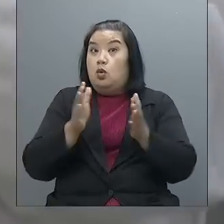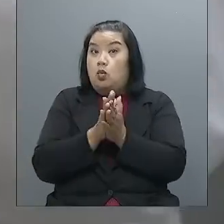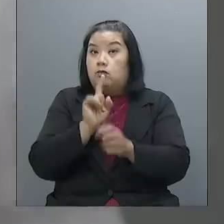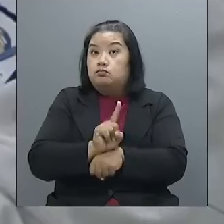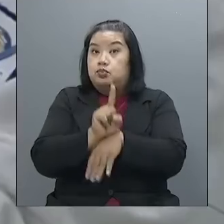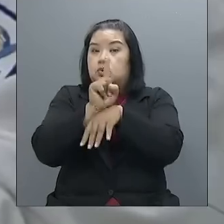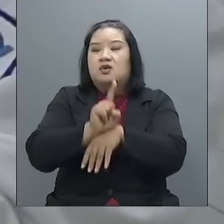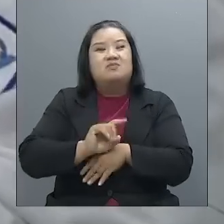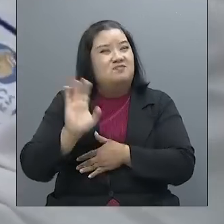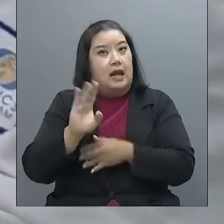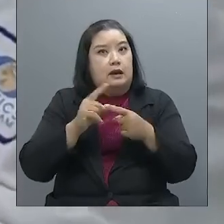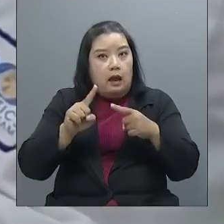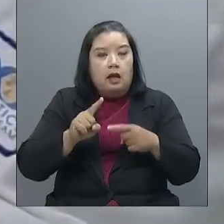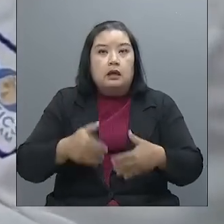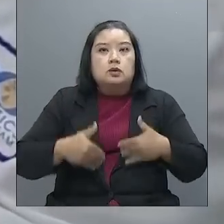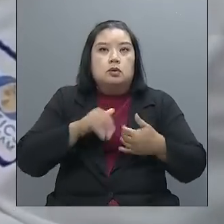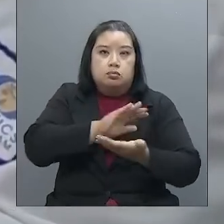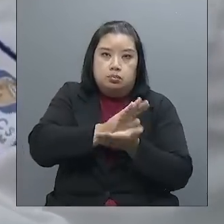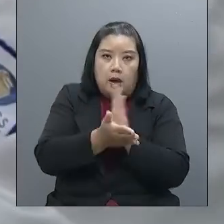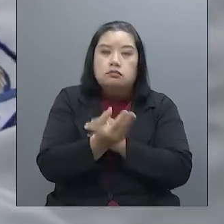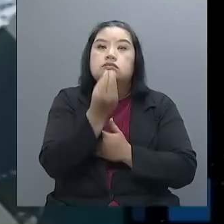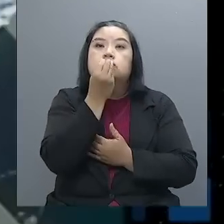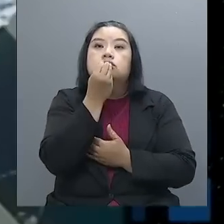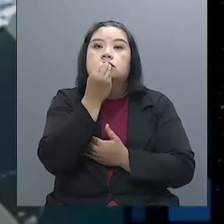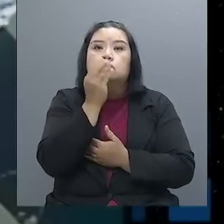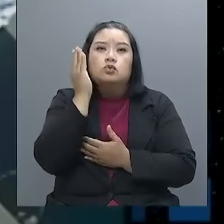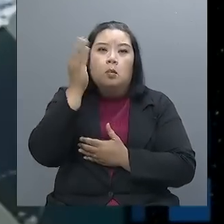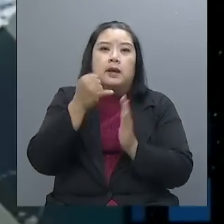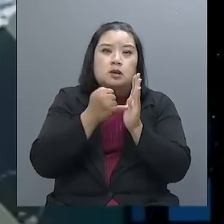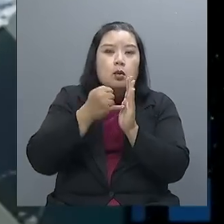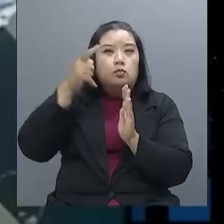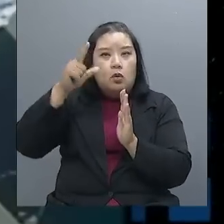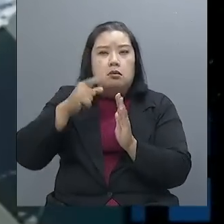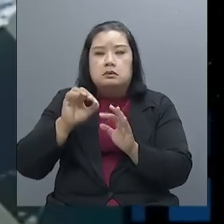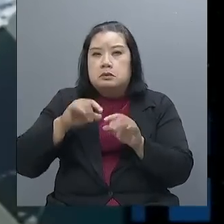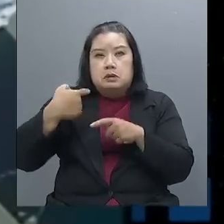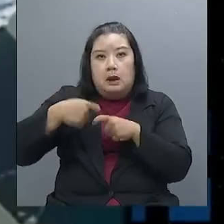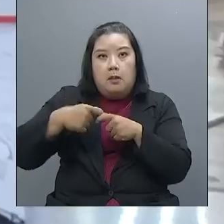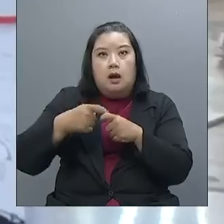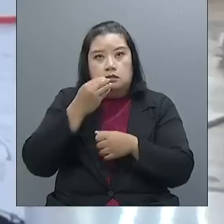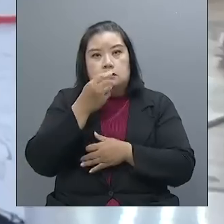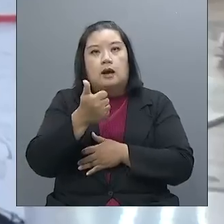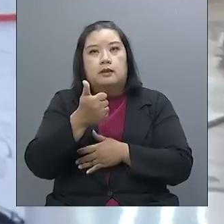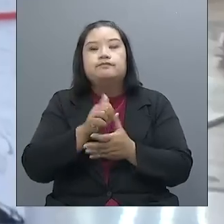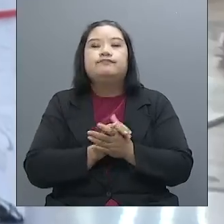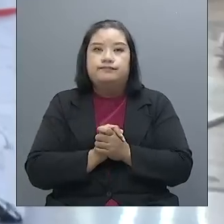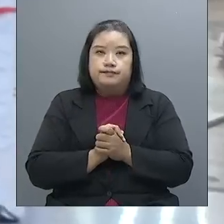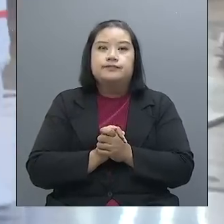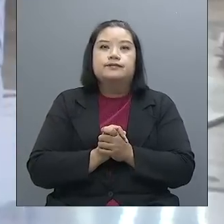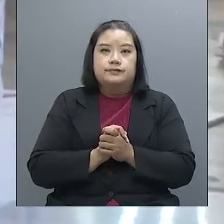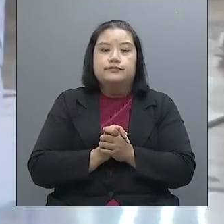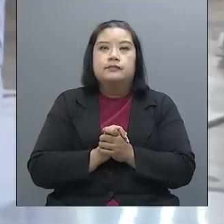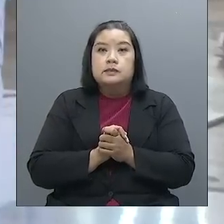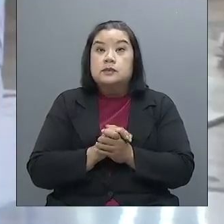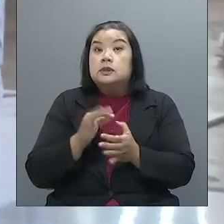นะคะแต่ว่ายังประยุกต์ใช้กับการผลิตอาหารเพื่อพื้นที่ทุรกันดารบนโลกได้ด้วยค่ะคุณภาวดีกุญจิรชาตาคะสำหรับ